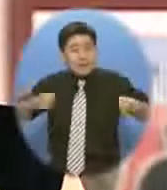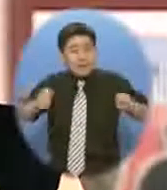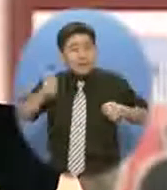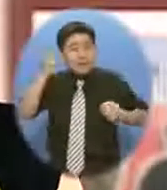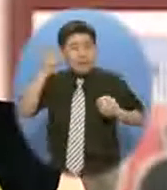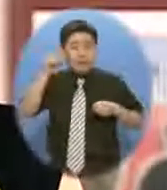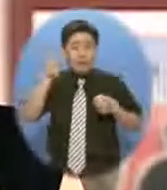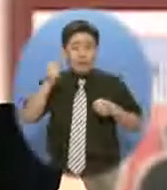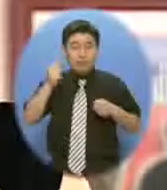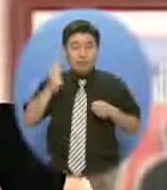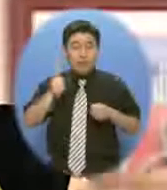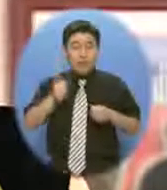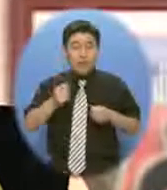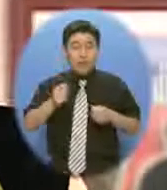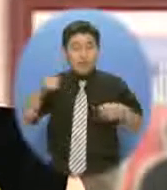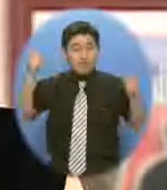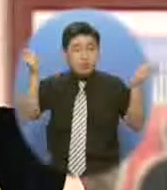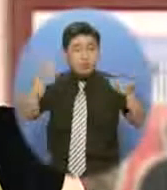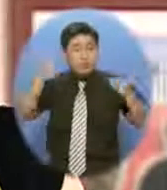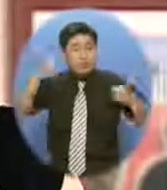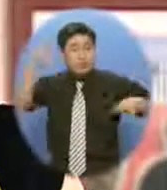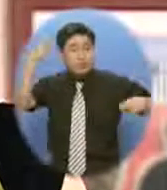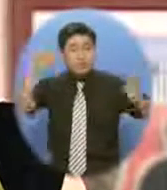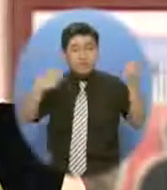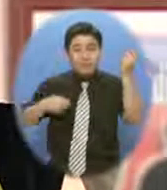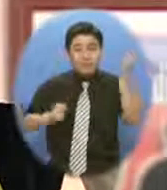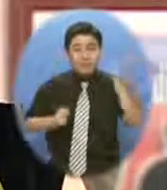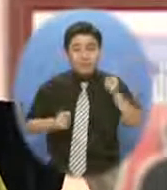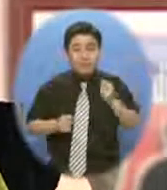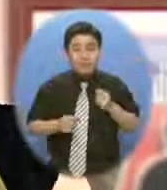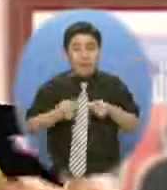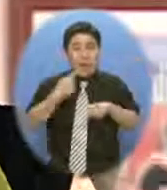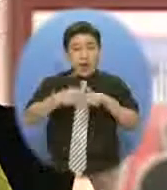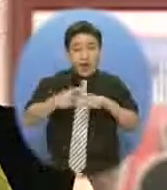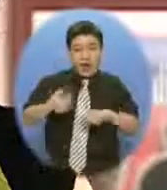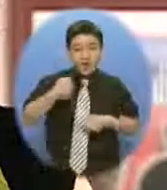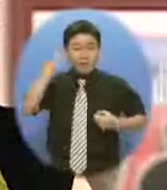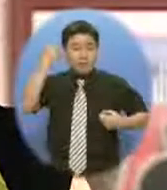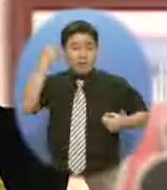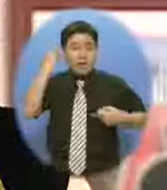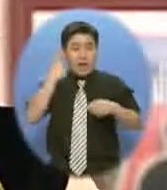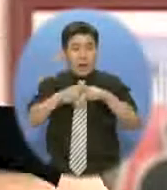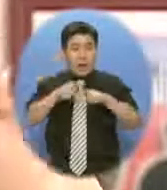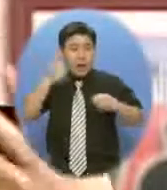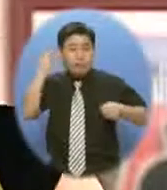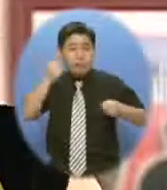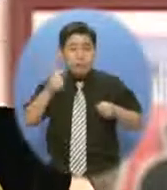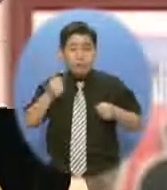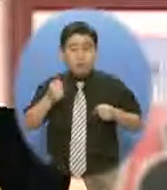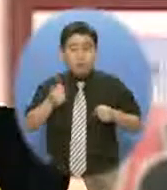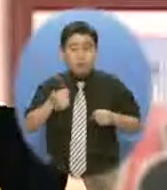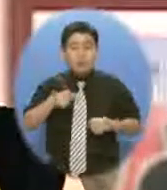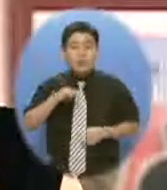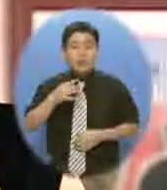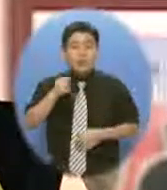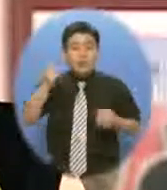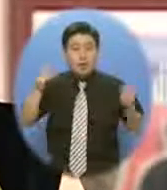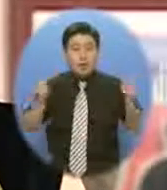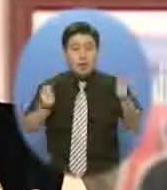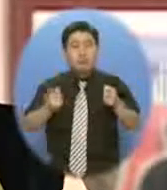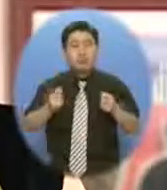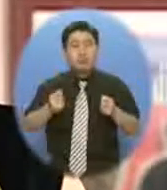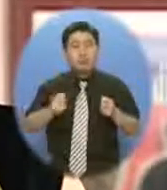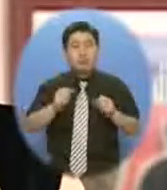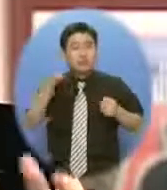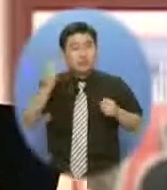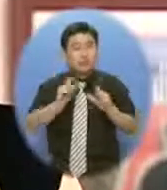장고춤, 그리고 부채를 들고 하는 부채춤, 그리고 칼을 들고 하는 검무, 북을 메고 하는 진도북춤, 이러한